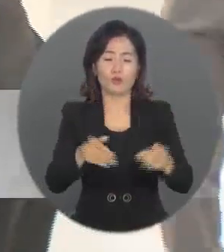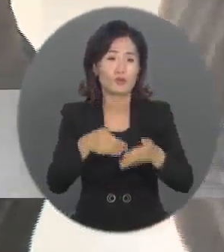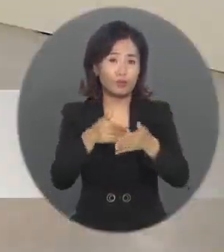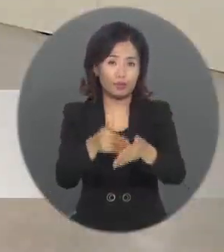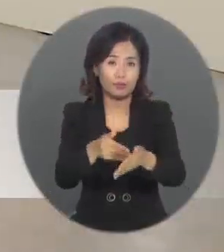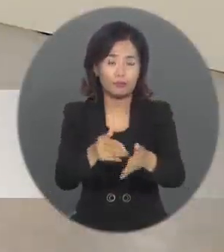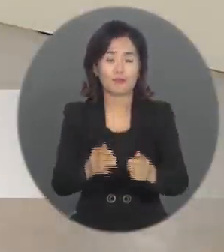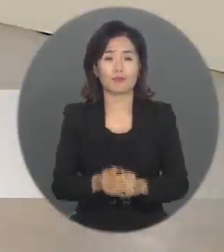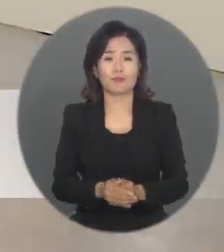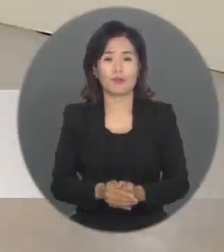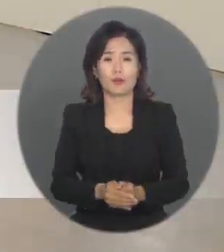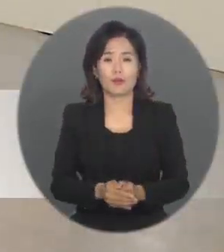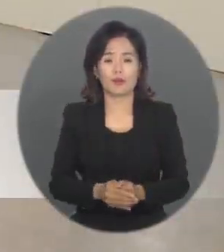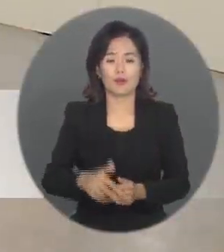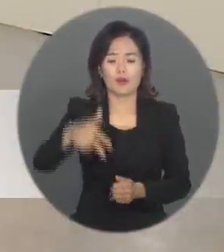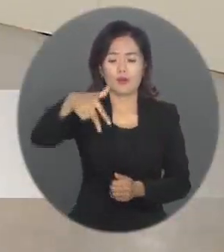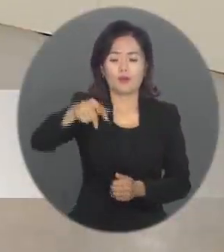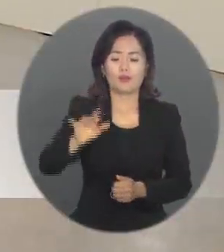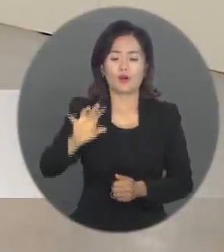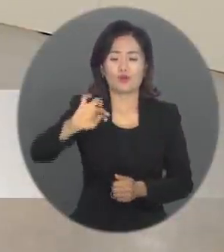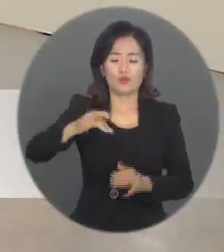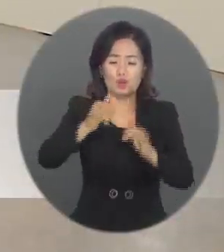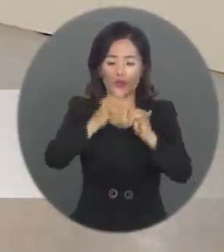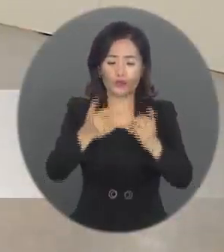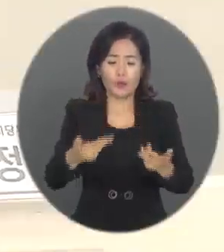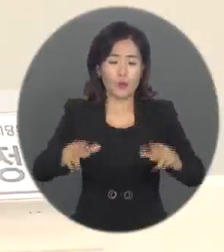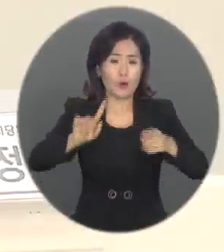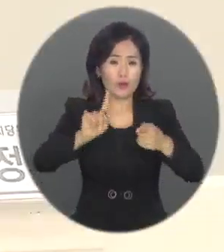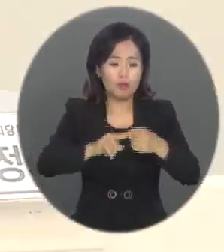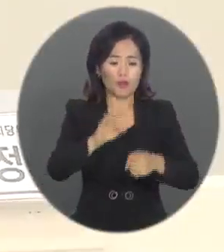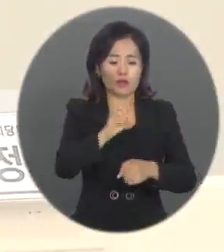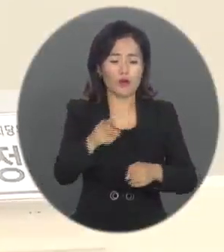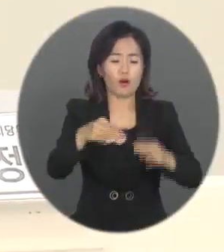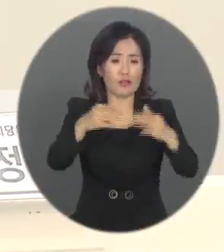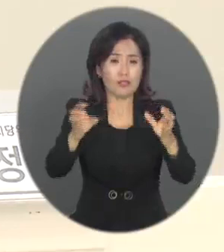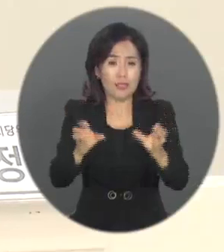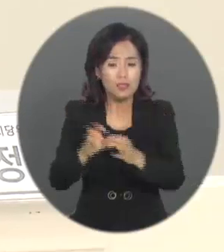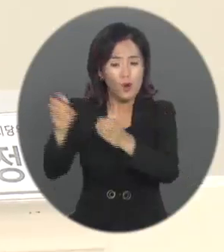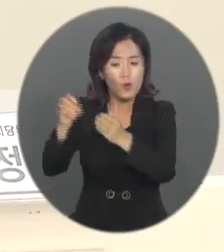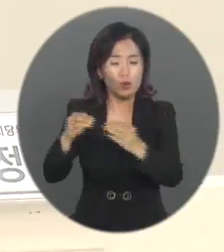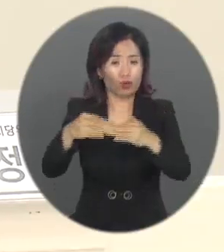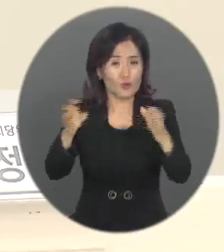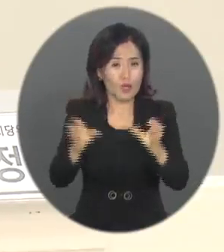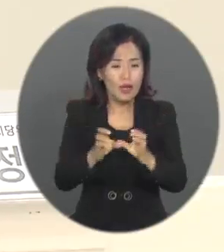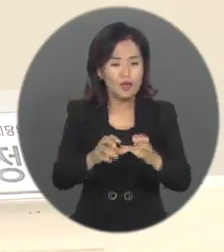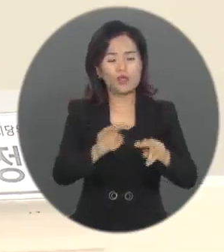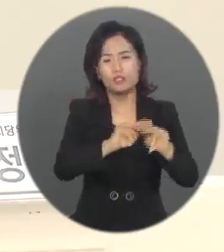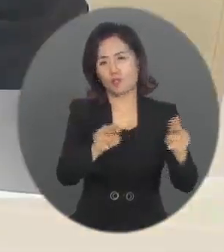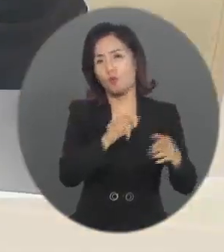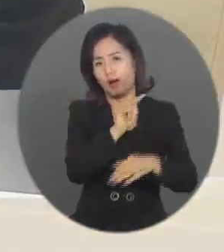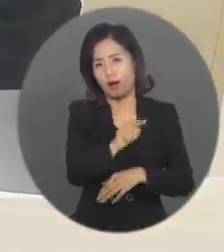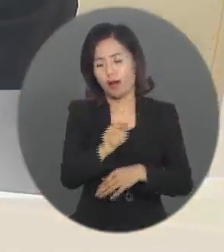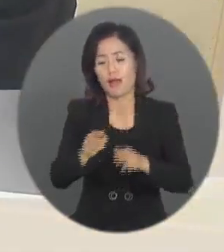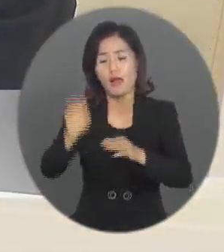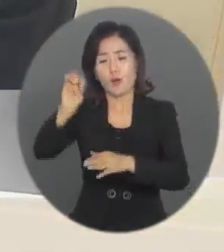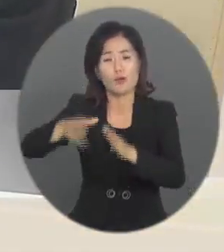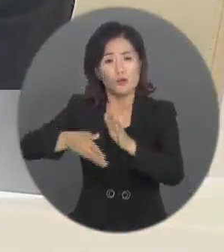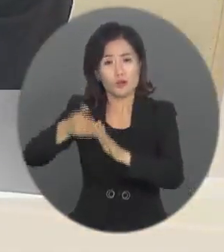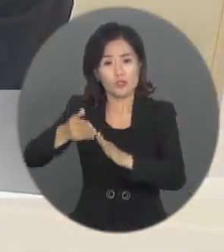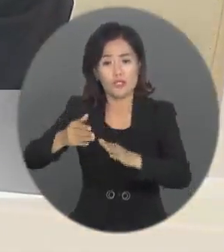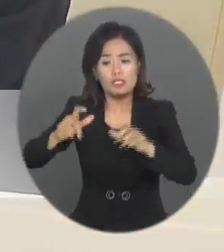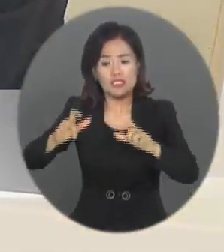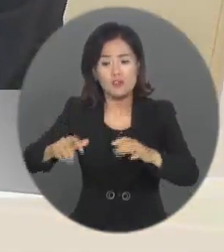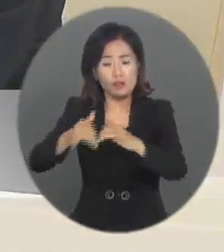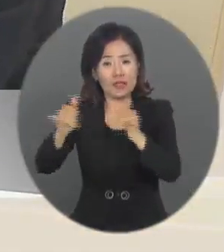요청했습니다. 정율성 역사공원을 두고 여당 등 보수 진영은 백지화를, 광주시와 지역 정가,